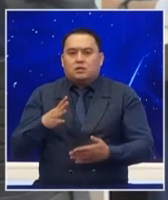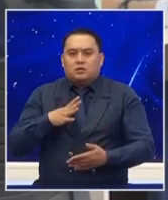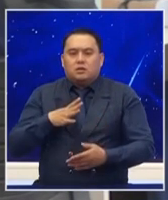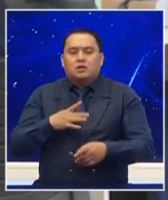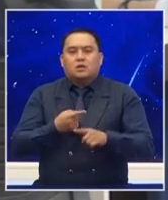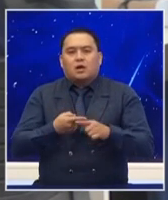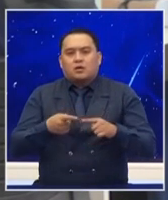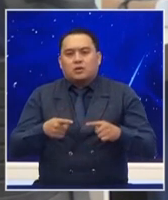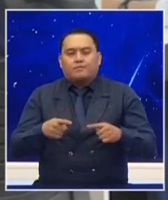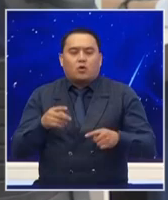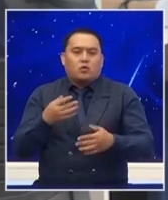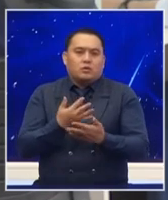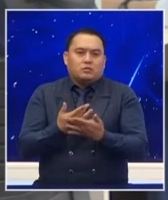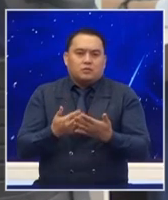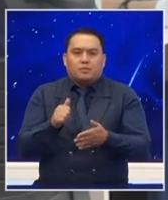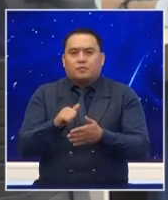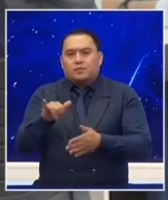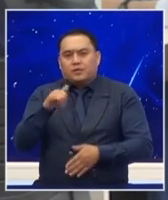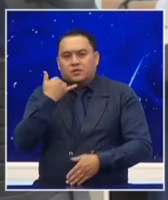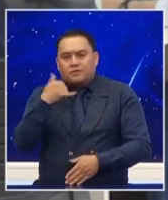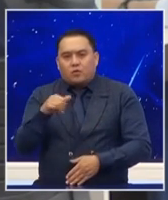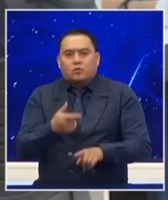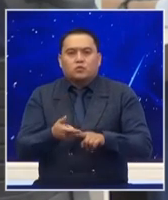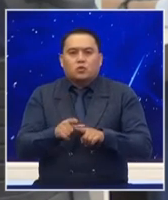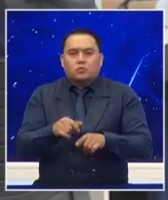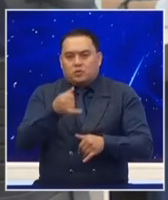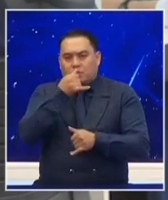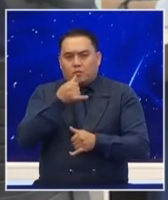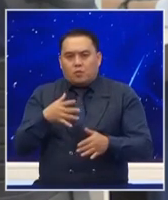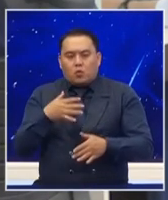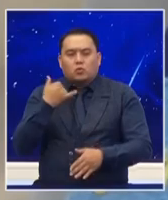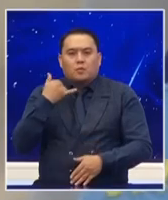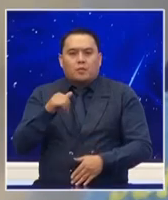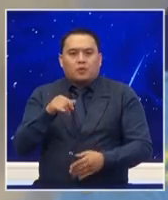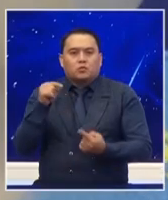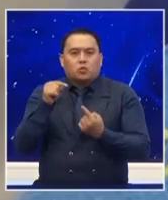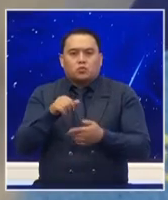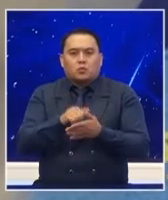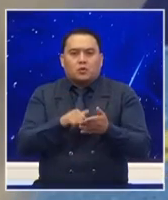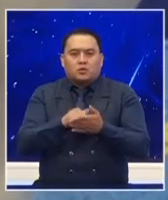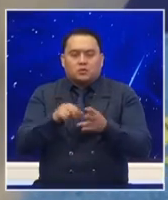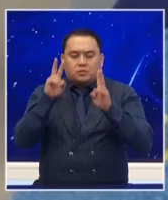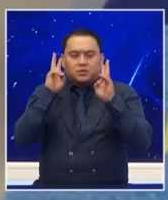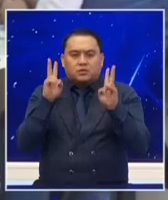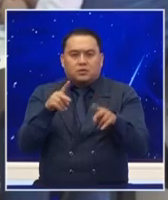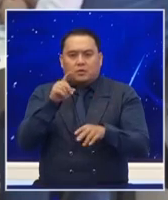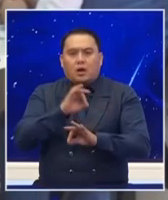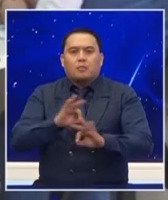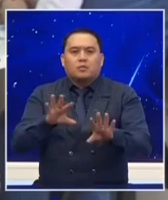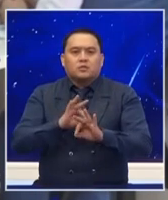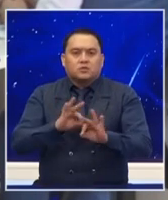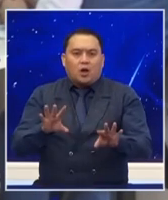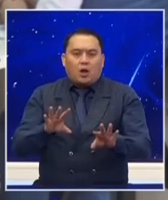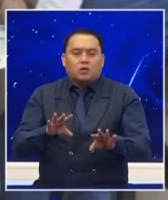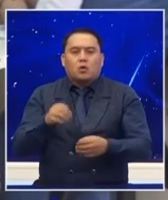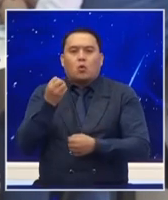Meizu сынды ұялы телефондарынан қоңырау шалады. Сондықтан бізге хабарласа алмайды. Нақ себебін мамандар айтпаса, біз түсіндіре алмаймыз.